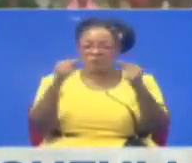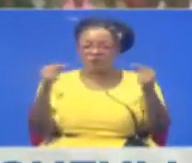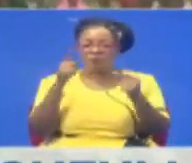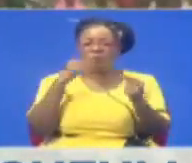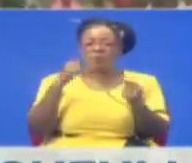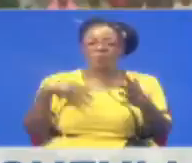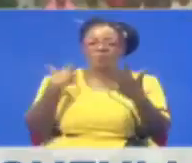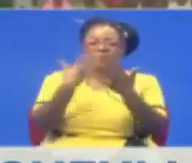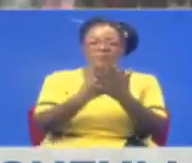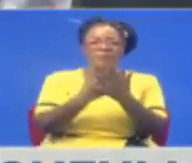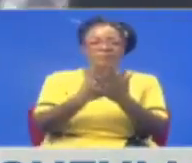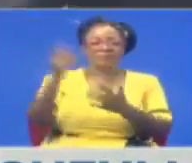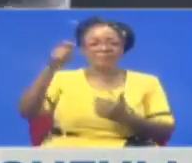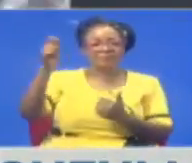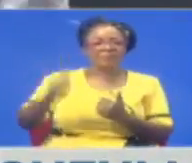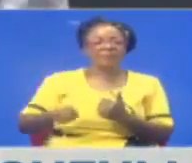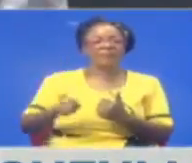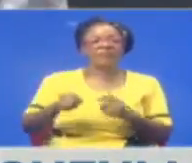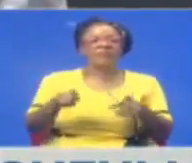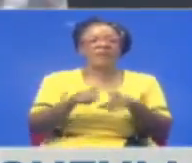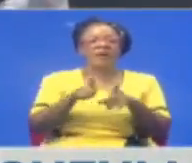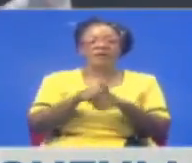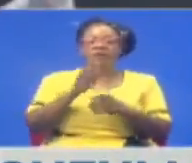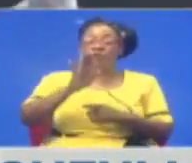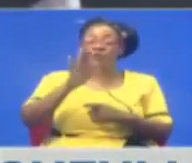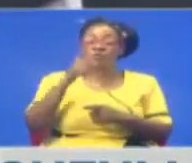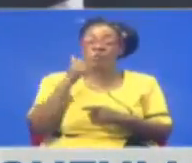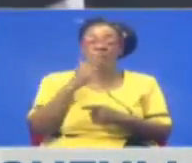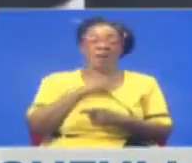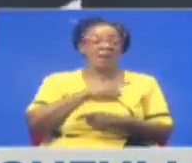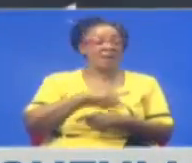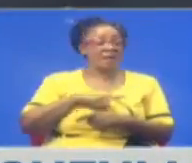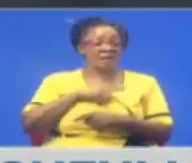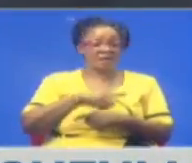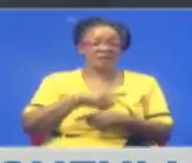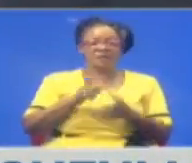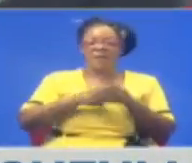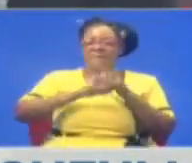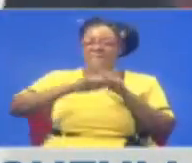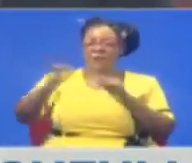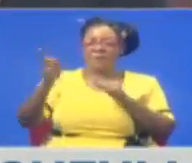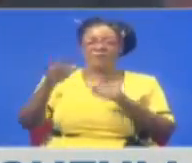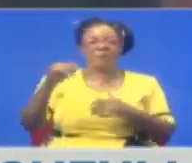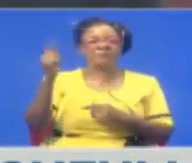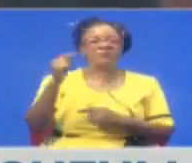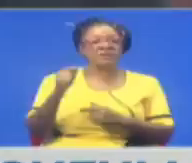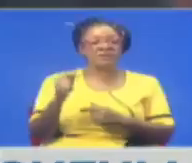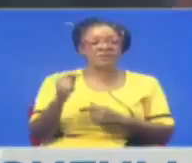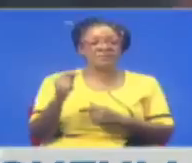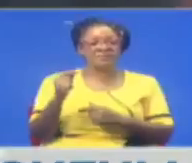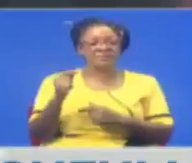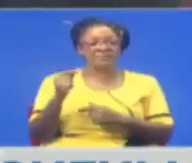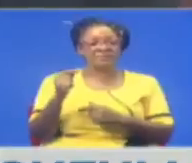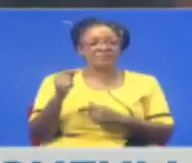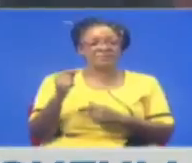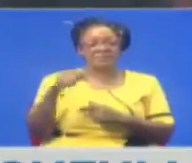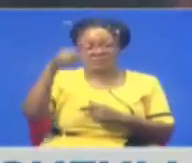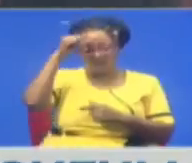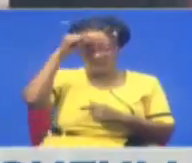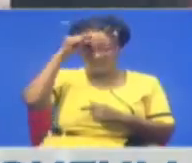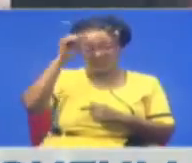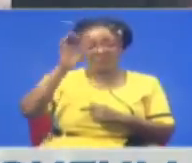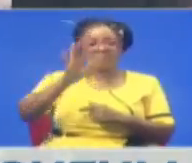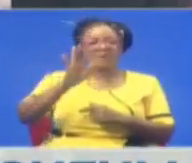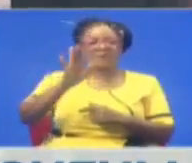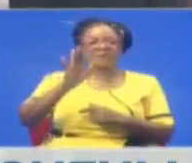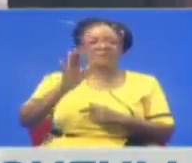na kushtakiwa, huku wale waliobahatika wakikimbia Tanzania. Serikali yake ilifunga